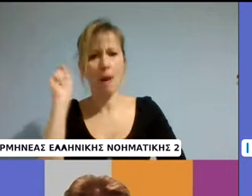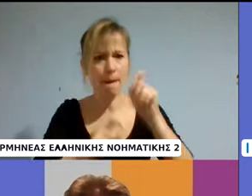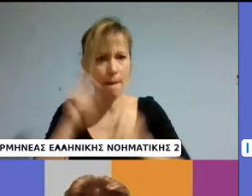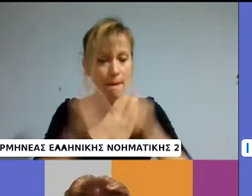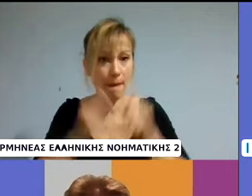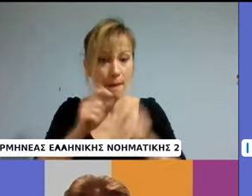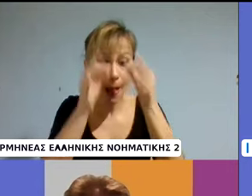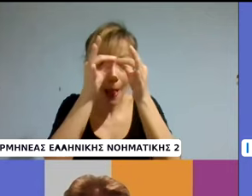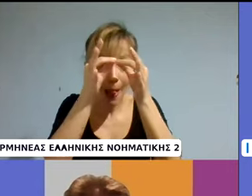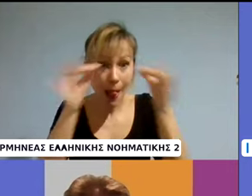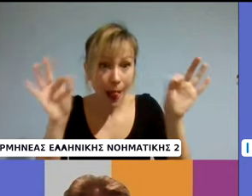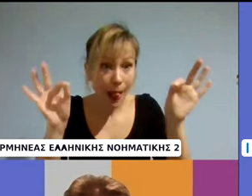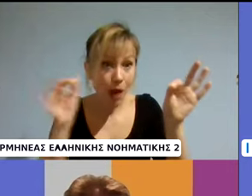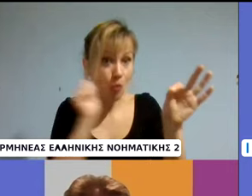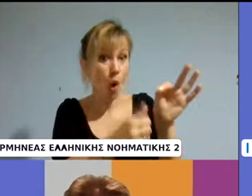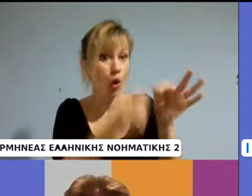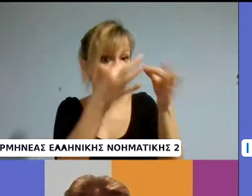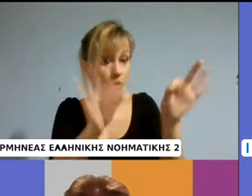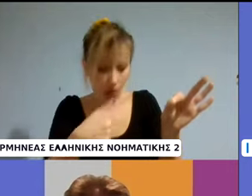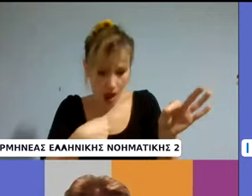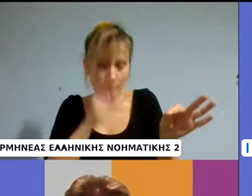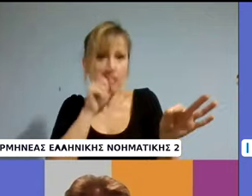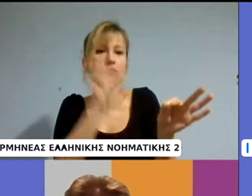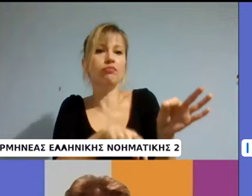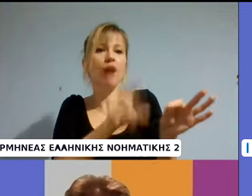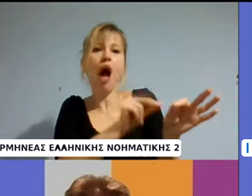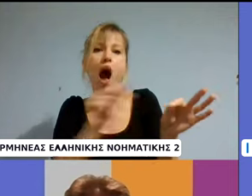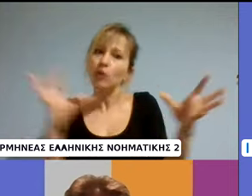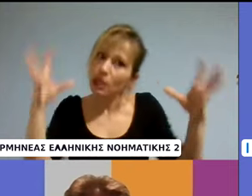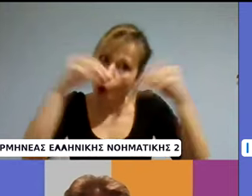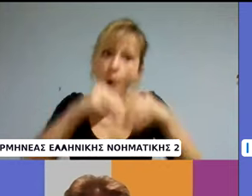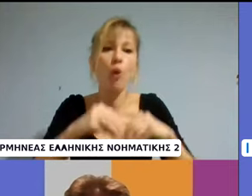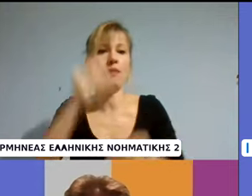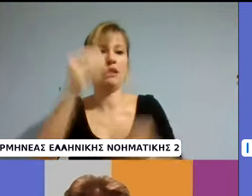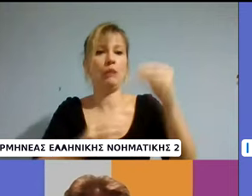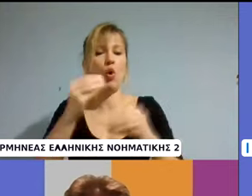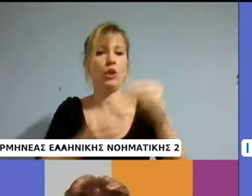μπει δεν θα μπει με τη σκέψη, πρέπει να πατήσουμε ένα κουμπί, οπότε είναι με τα κενά.